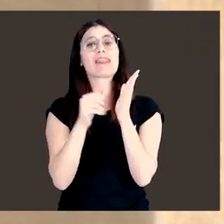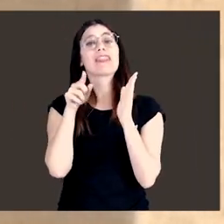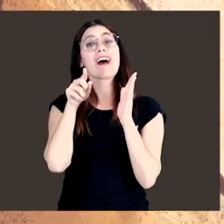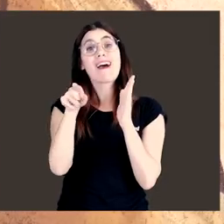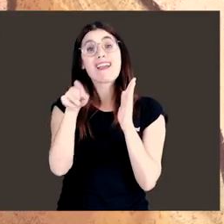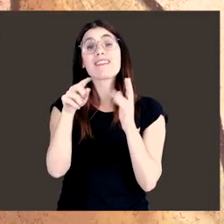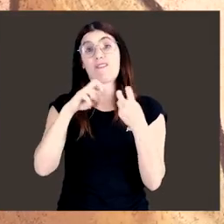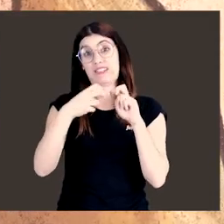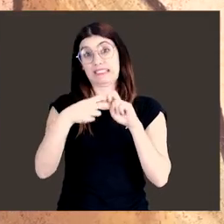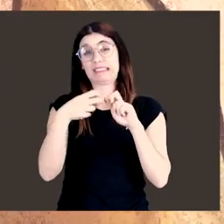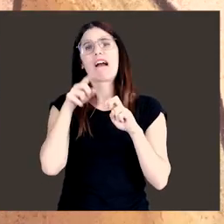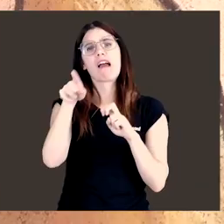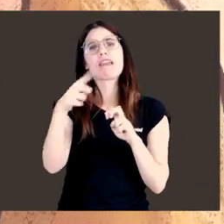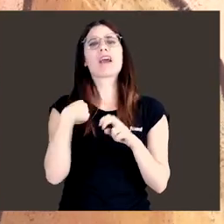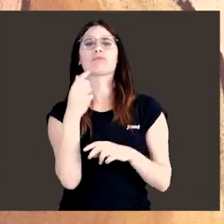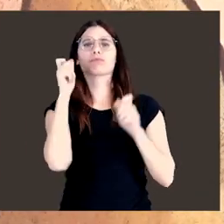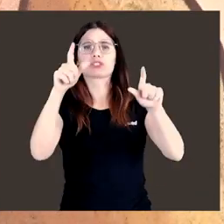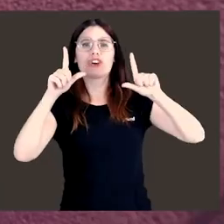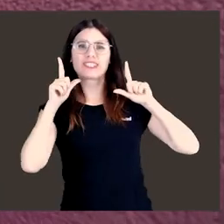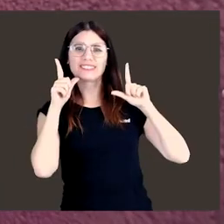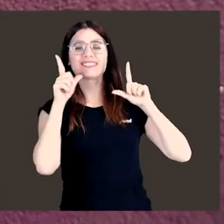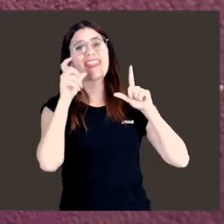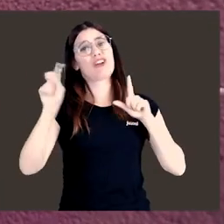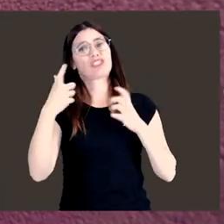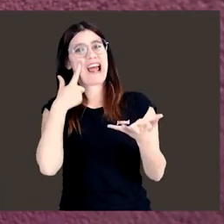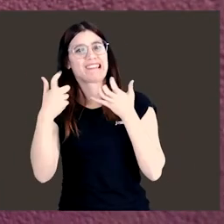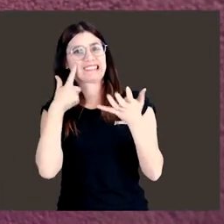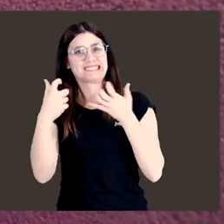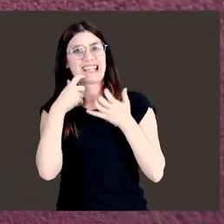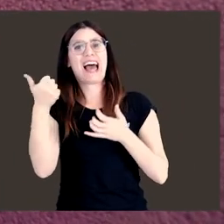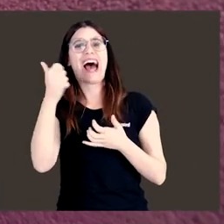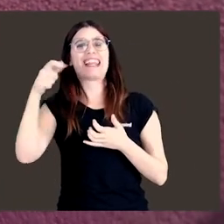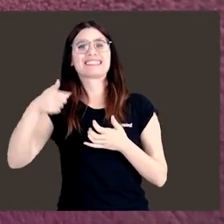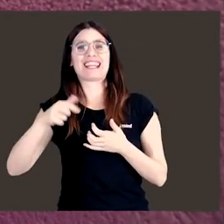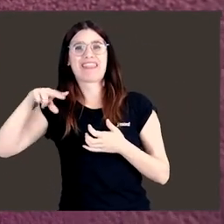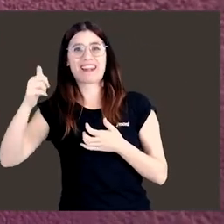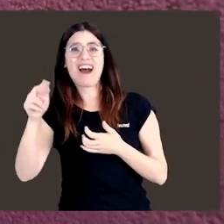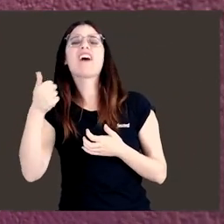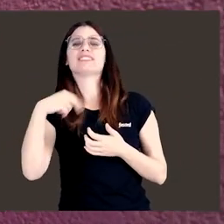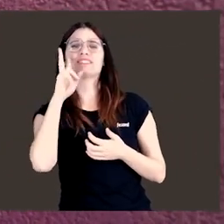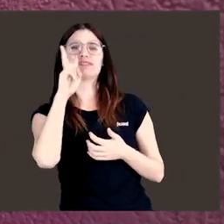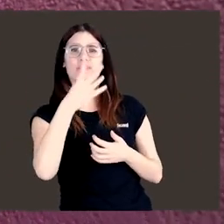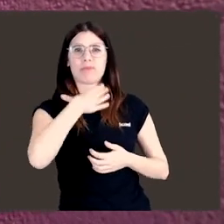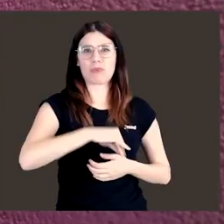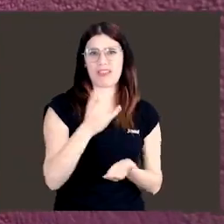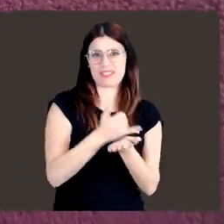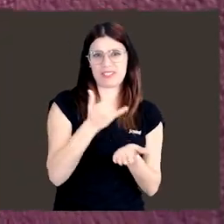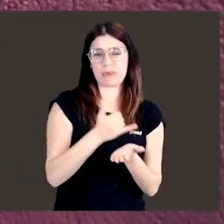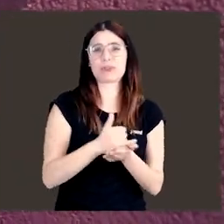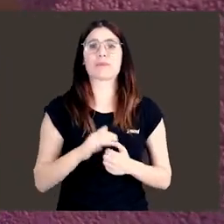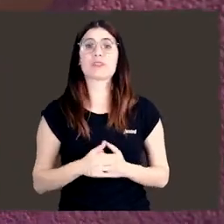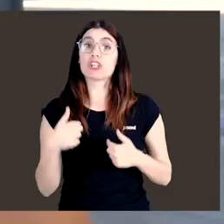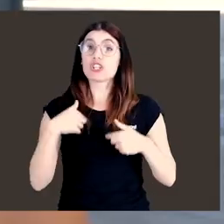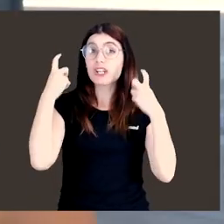de València. Ella és la protagonista del mural dissenyat per l'artista Aleixa Lapeixa, que ja es pot vore en l'IES Sucro del